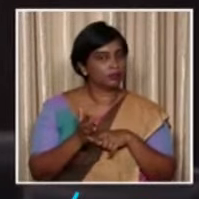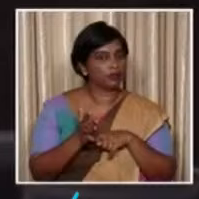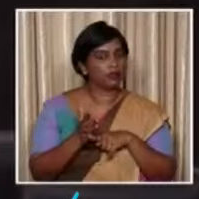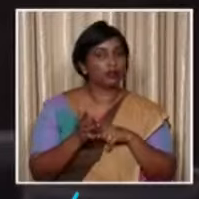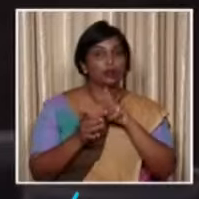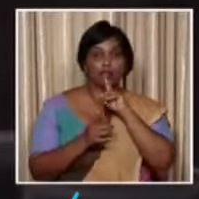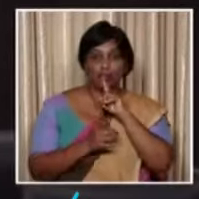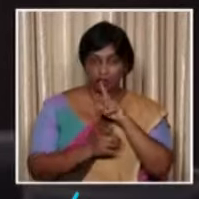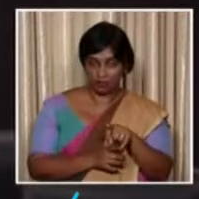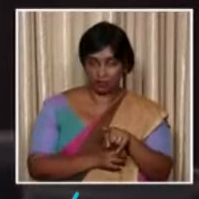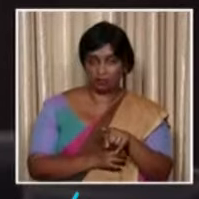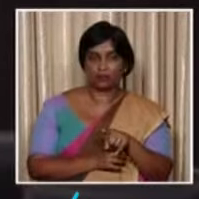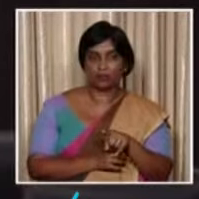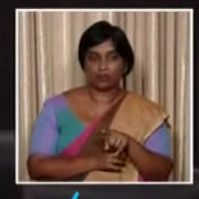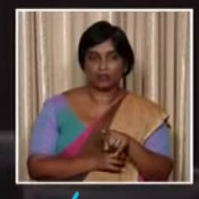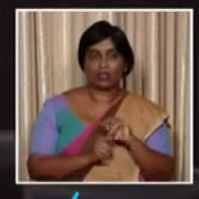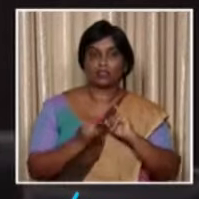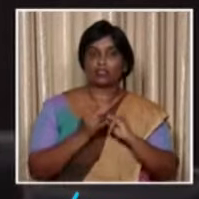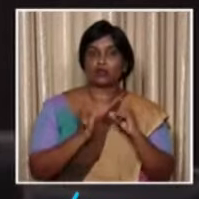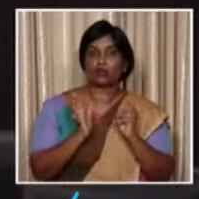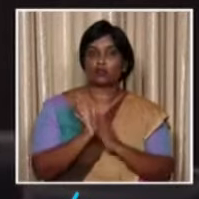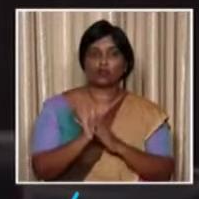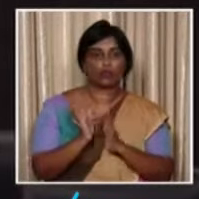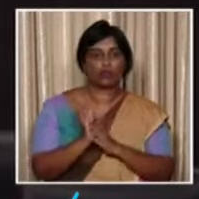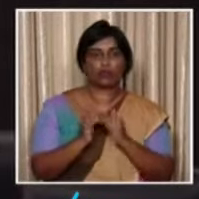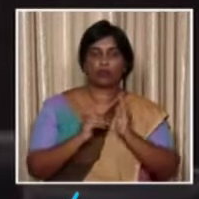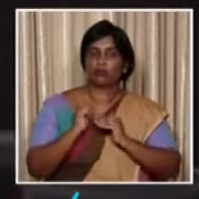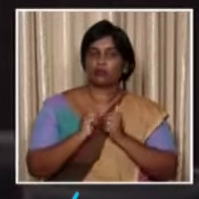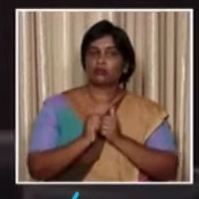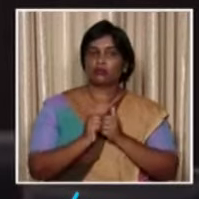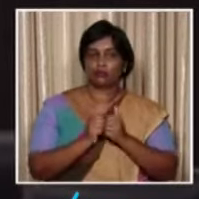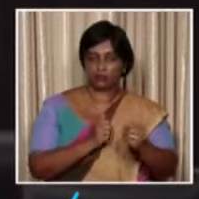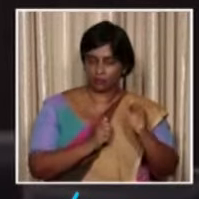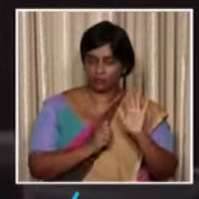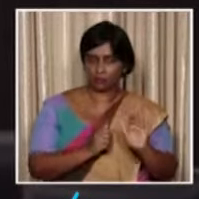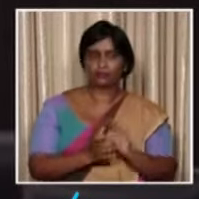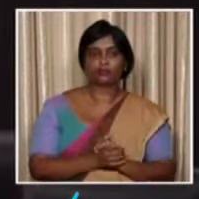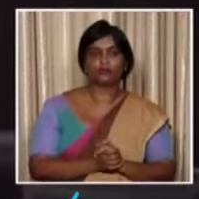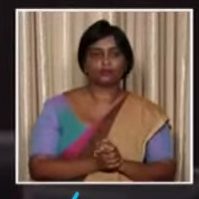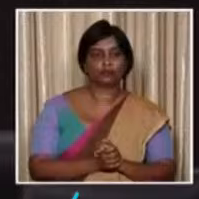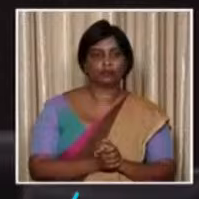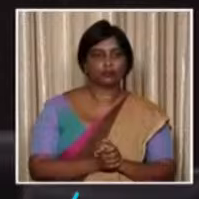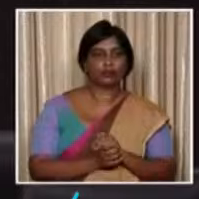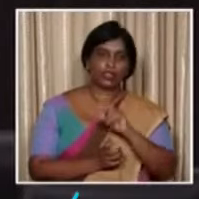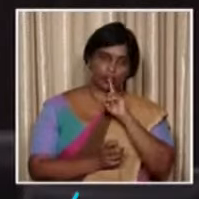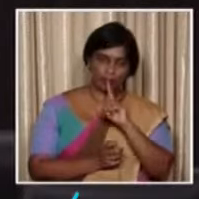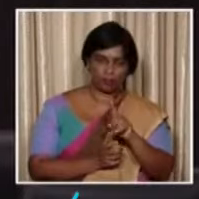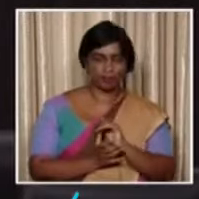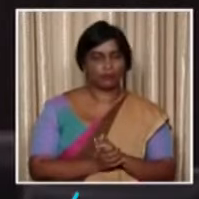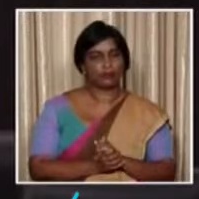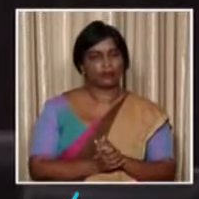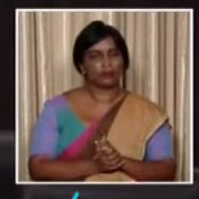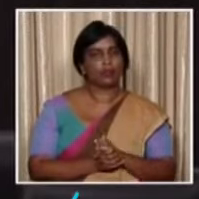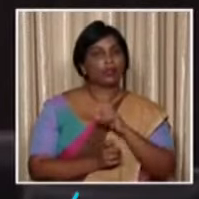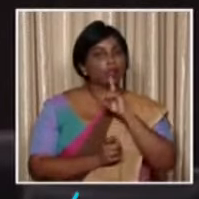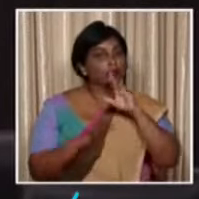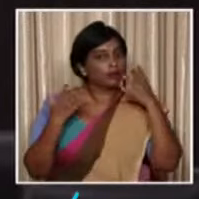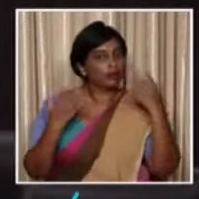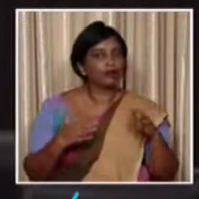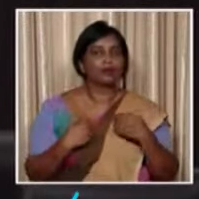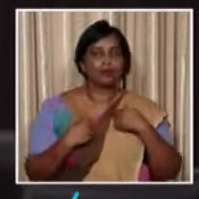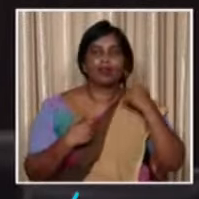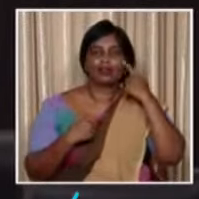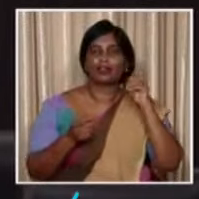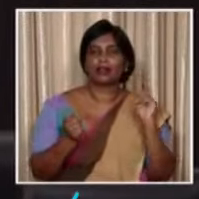කතා කරා සබ් කමිටි එකෙන් ඒකට අවශ්‍ය ක්‍රියාමාර්ග ගන්නවයි කියලා එහෙම කිව්වා ඒ කියලා ඉවරලා මං හිතුවා